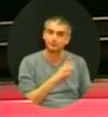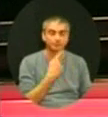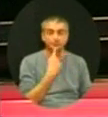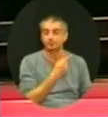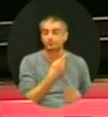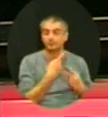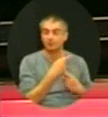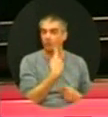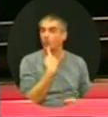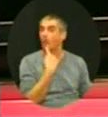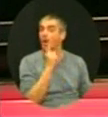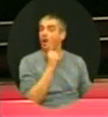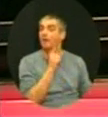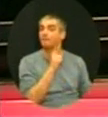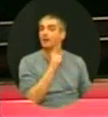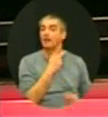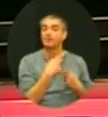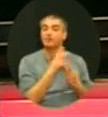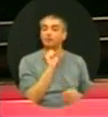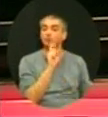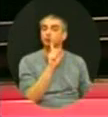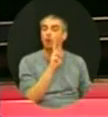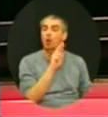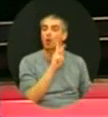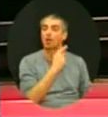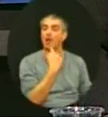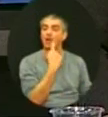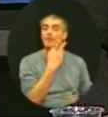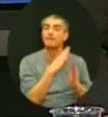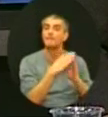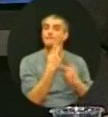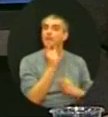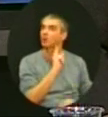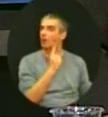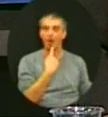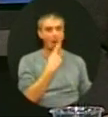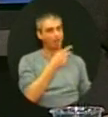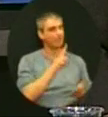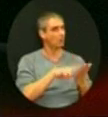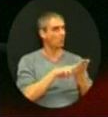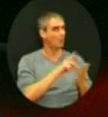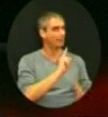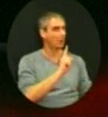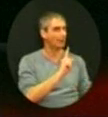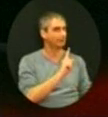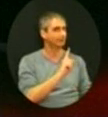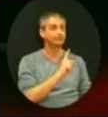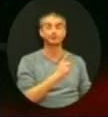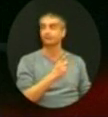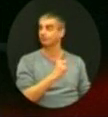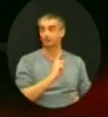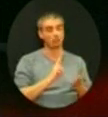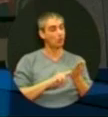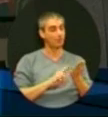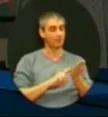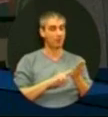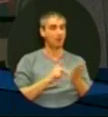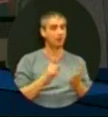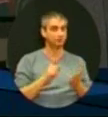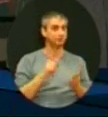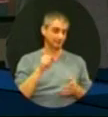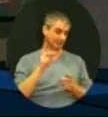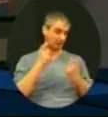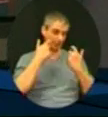אבל הוא אמר את זה, מיקי, הוא אמר את זה לסורוקה, תשים לב, הוא אמר את זה לבית החולים, הוא לא אמר את זה לקופת החולים. לא, הוא לקופת החולים. קופת החולים